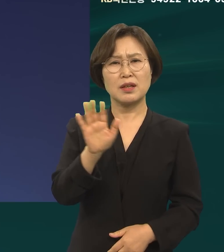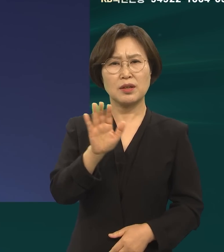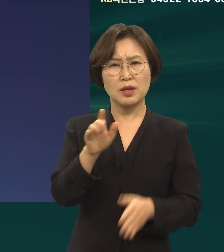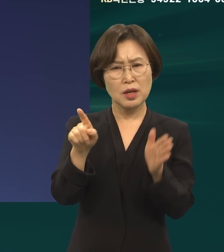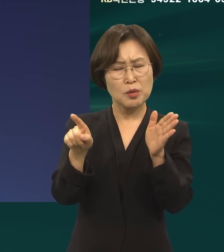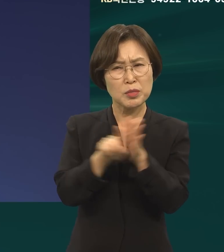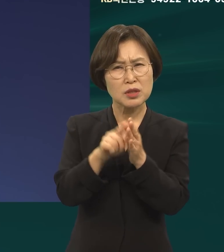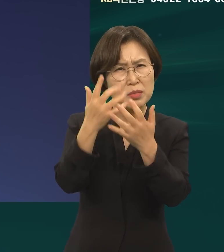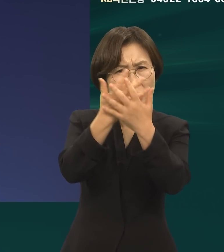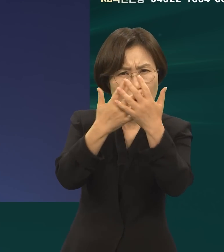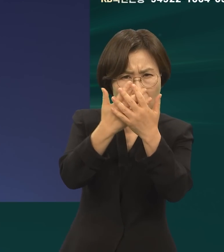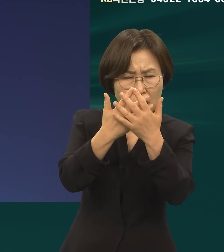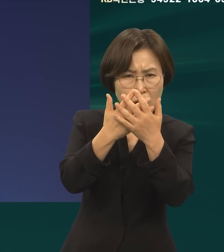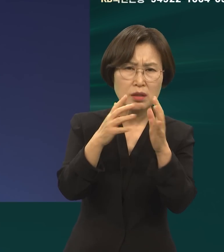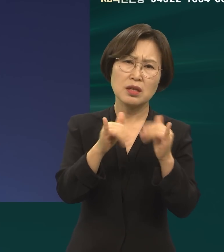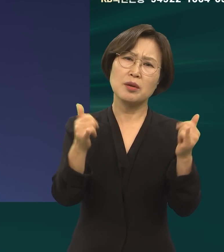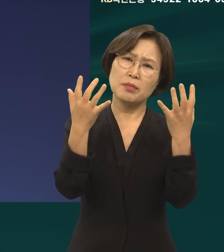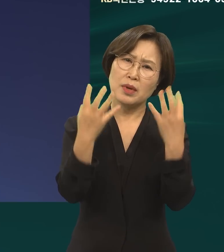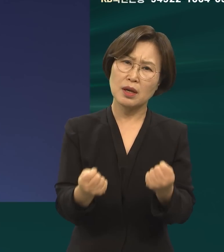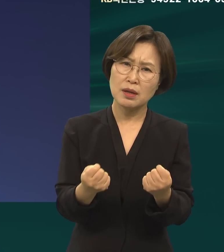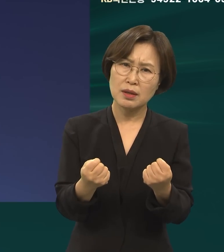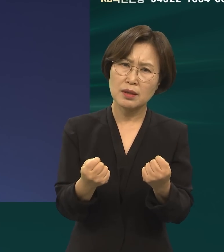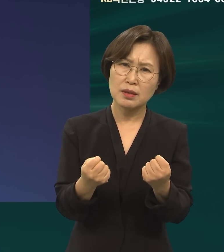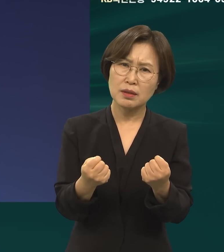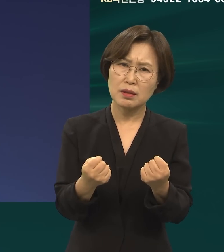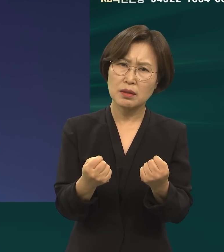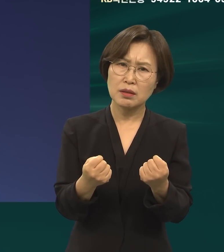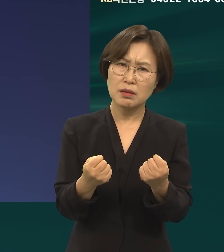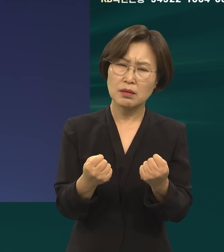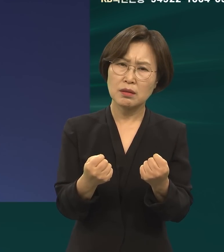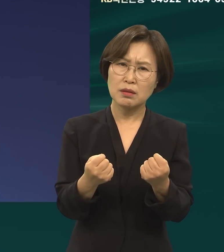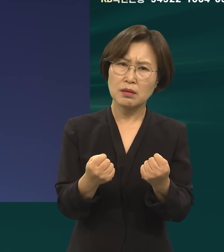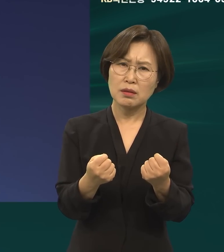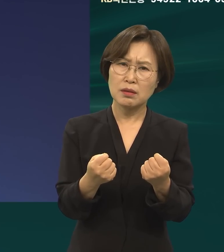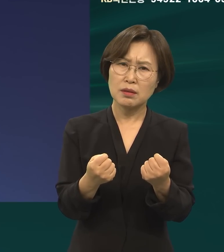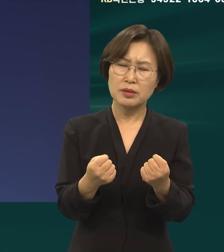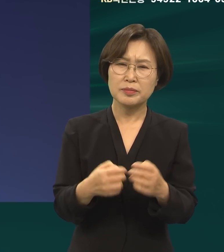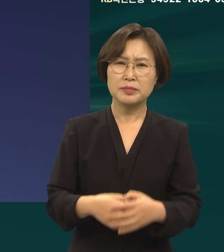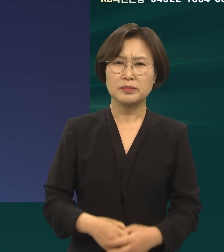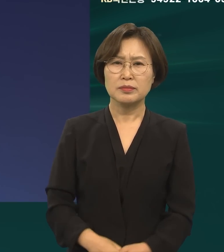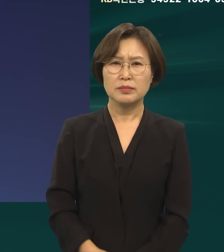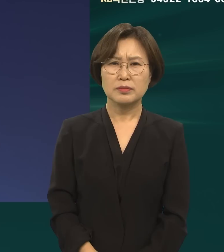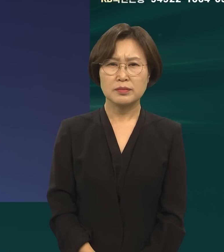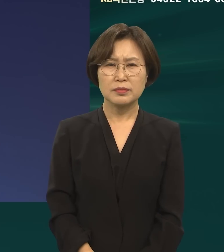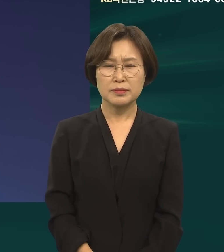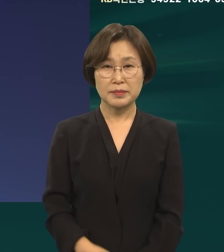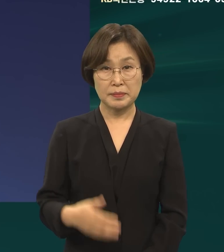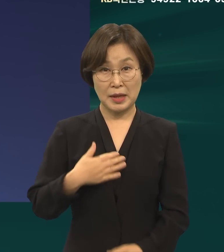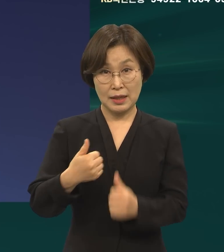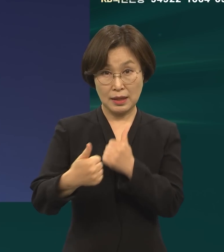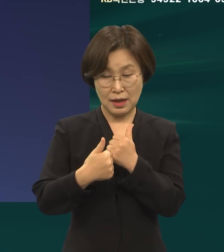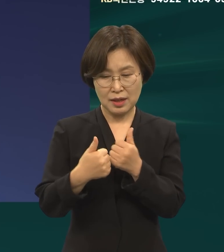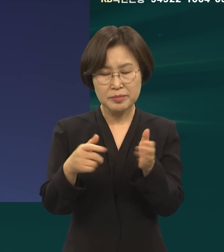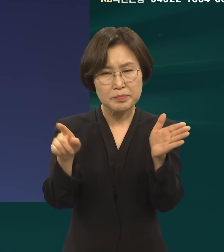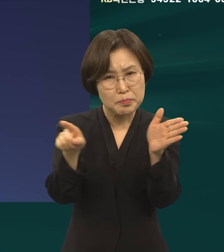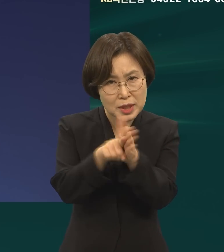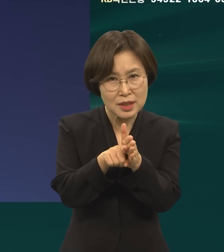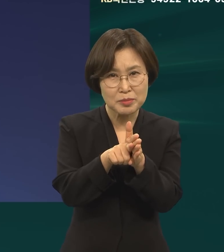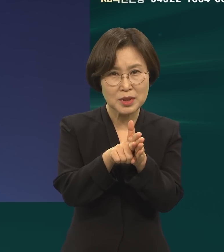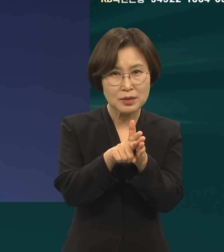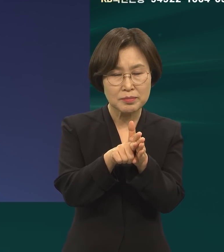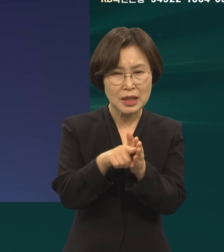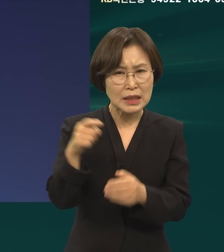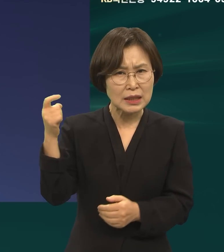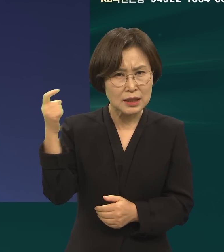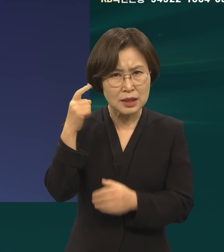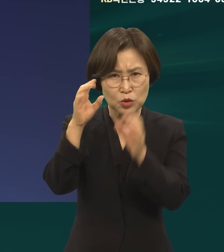믿음이 추상적인 사람이 너무 많습니다. 가졌는데 발휘가 안 되는 겁니다. 한번 저를 따라 하실까요? 믿음은